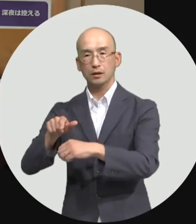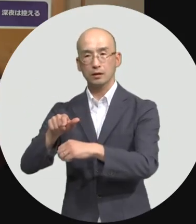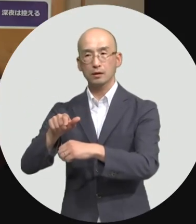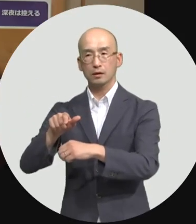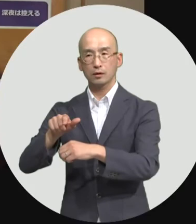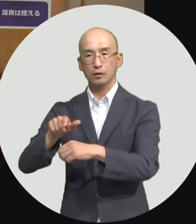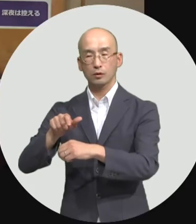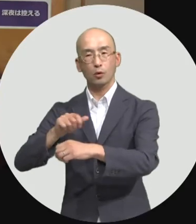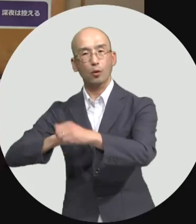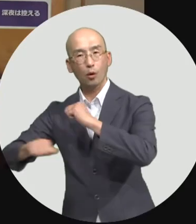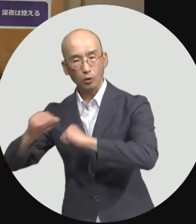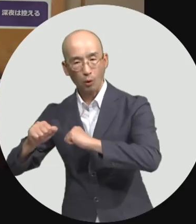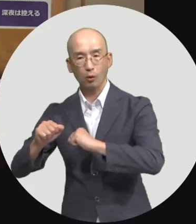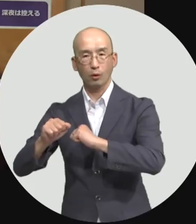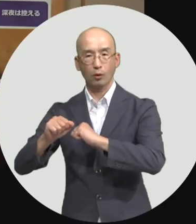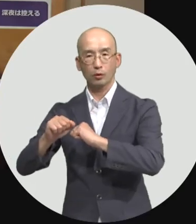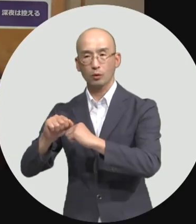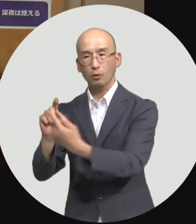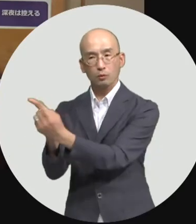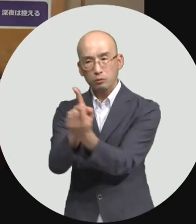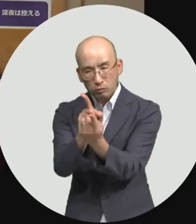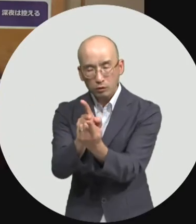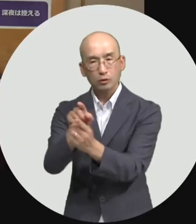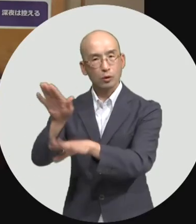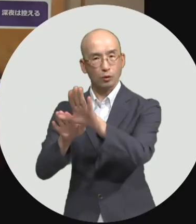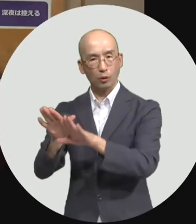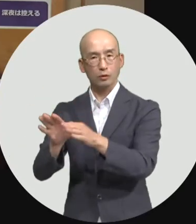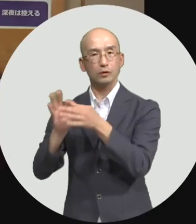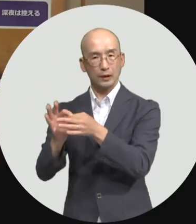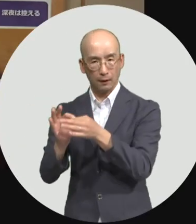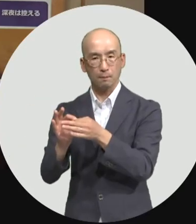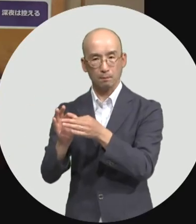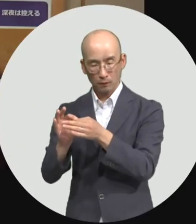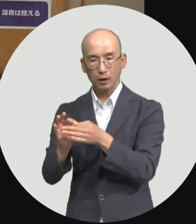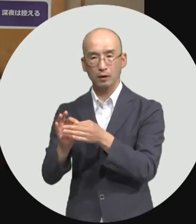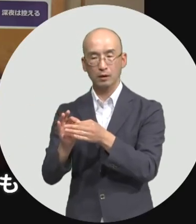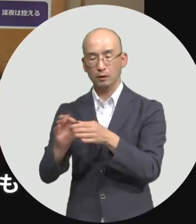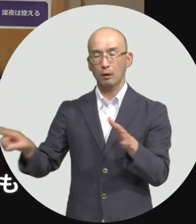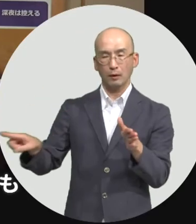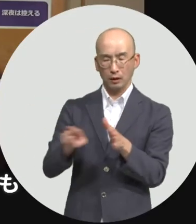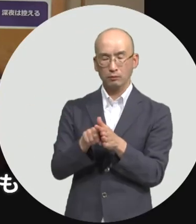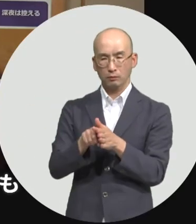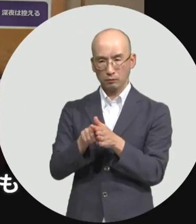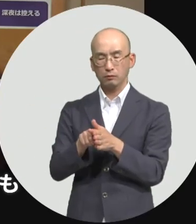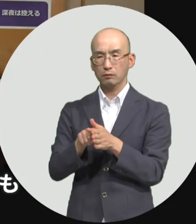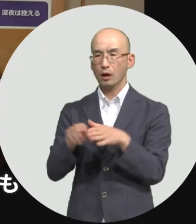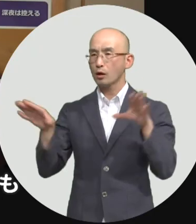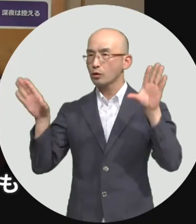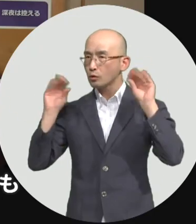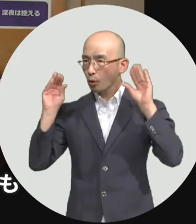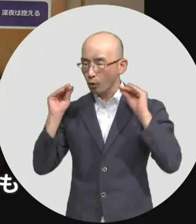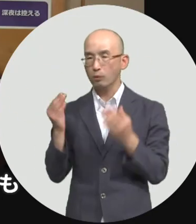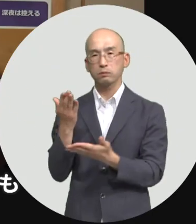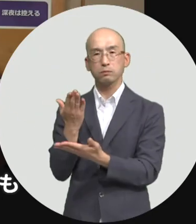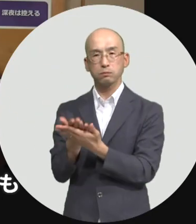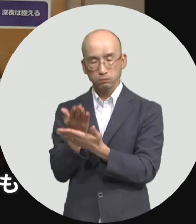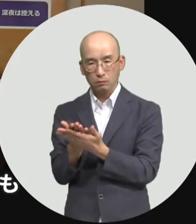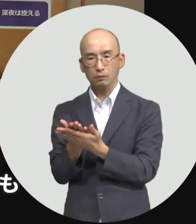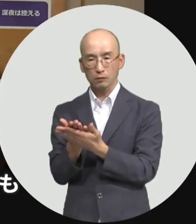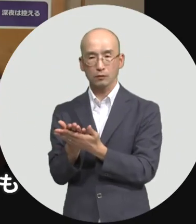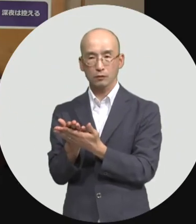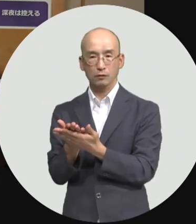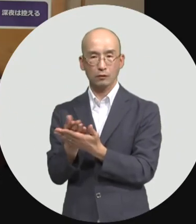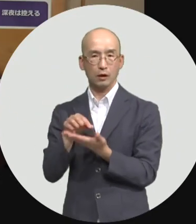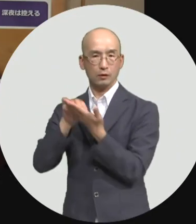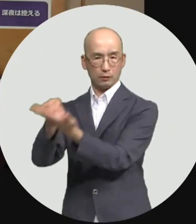歴とか濃厚接触者の状況につきましては、まあ、今までもあらゆる機会を通じまして米側に情報の提供をお願いしておりますけれ